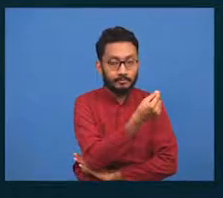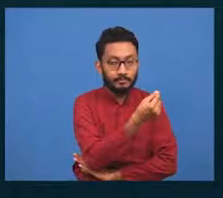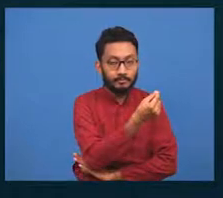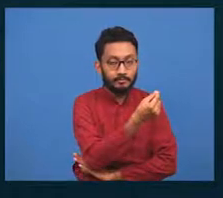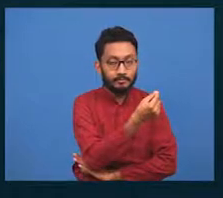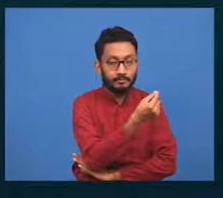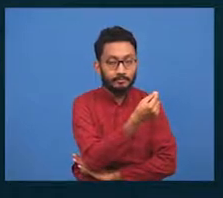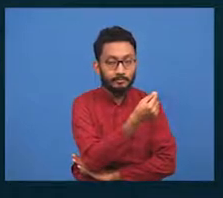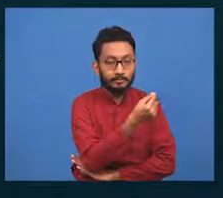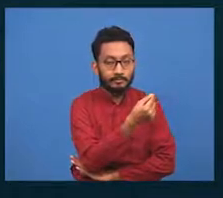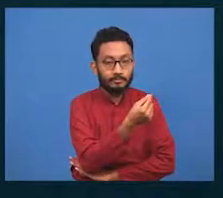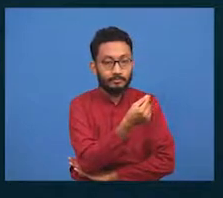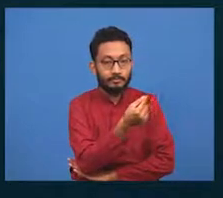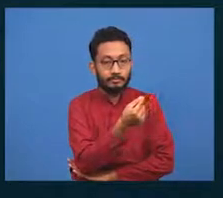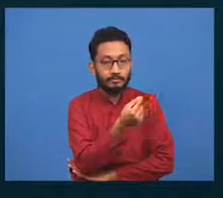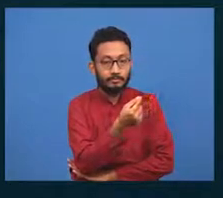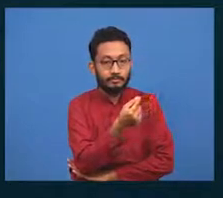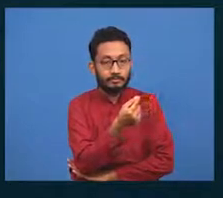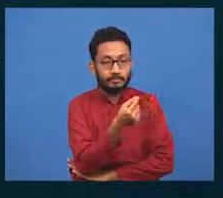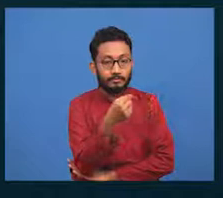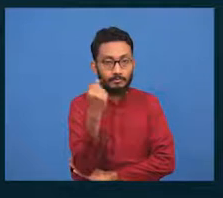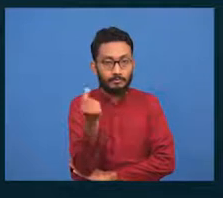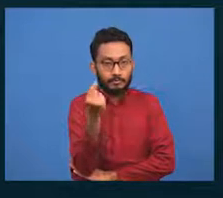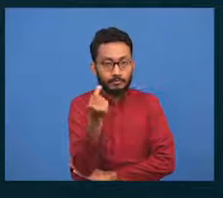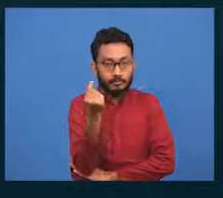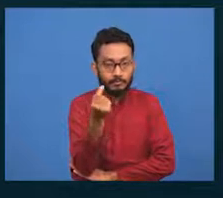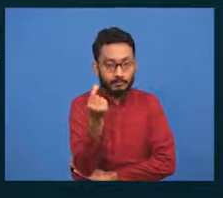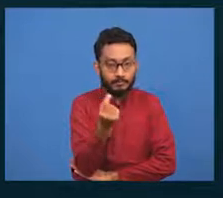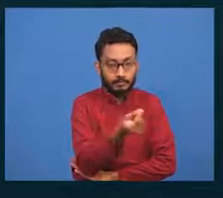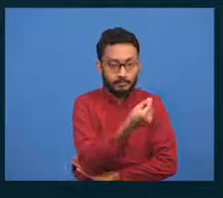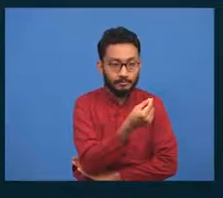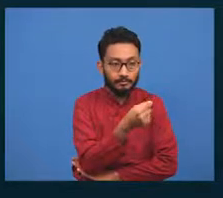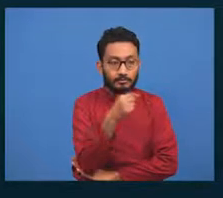اتَّخَذُوا دِينَهُمْ لَعِبًا وَلَهْوًا